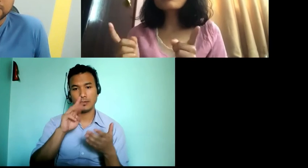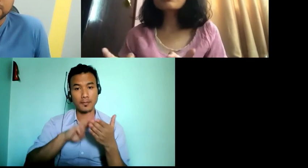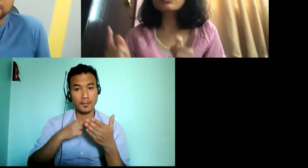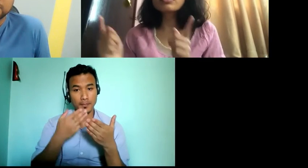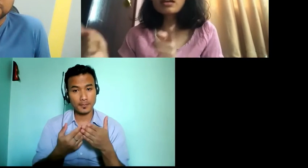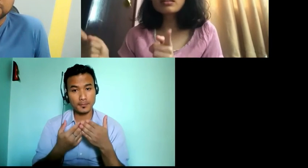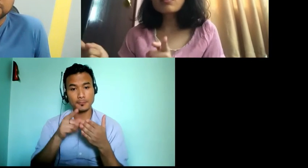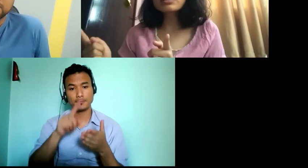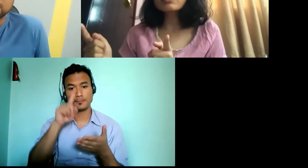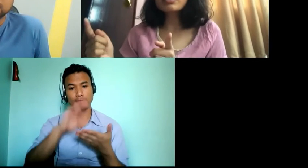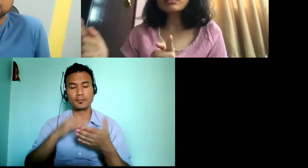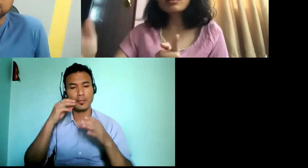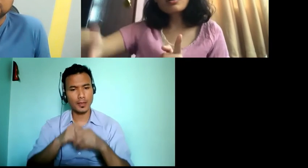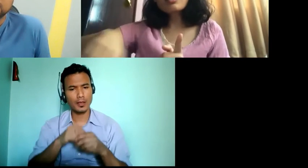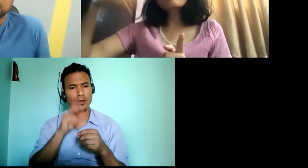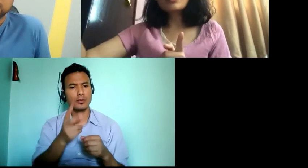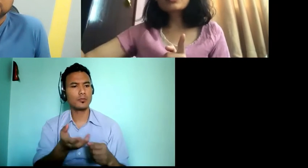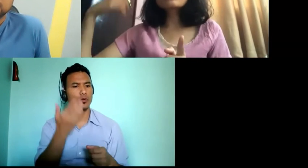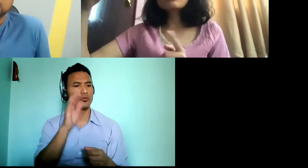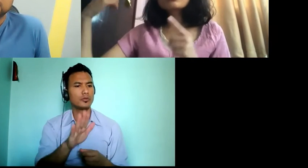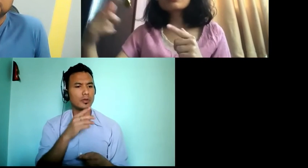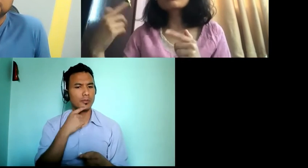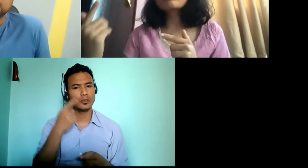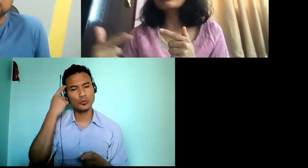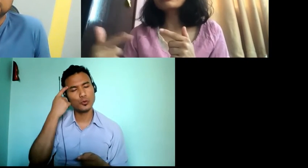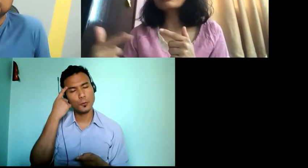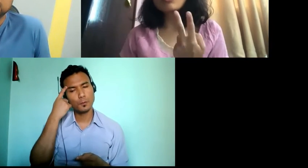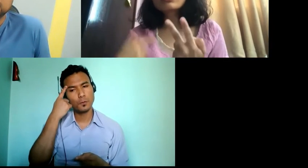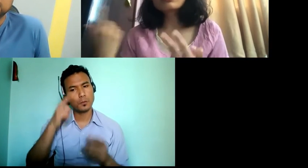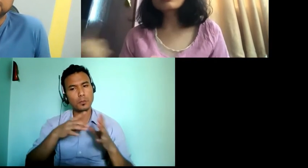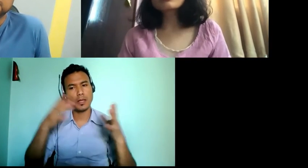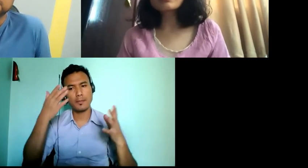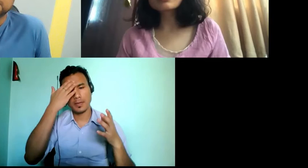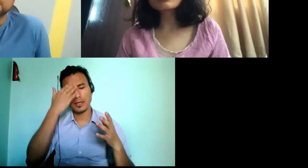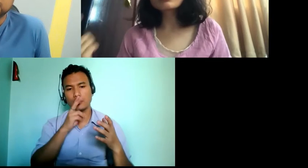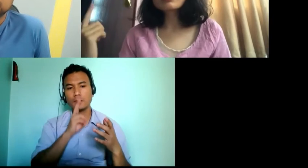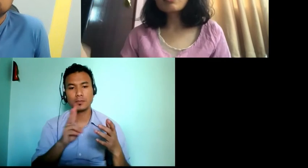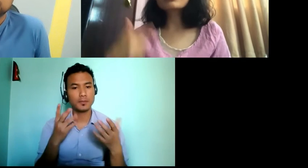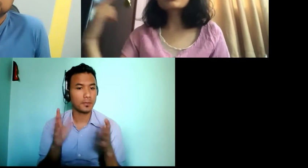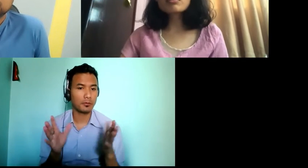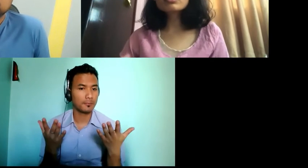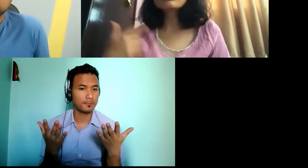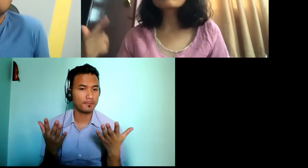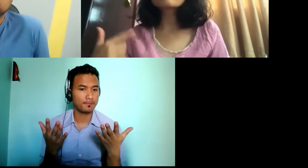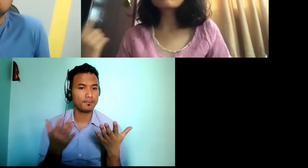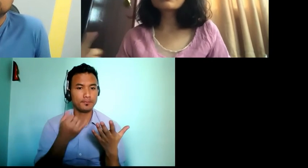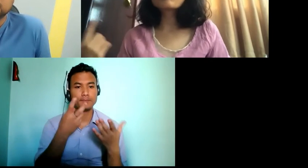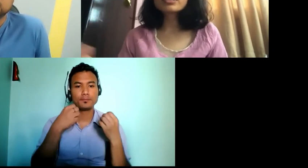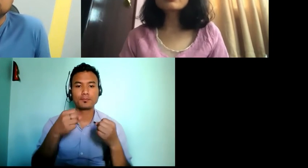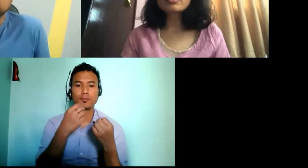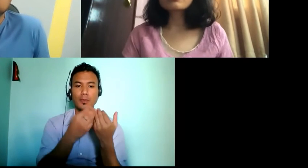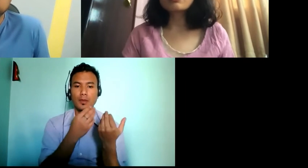मन्थमा हुन्छ नि यो 1 मन्थभित्र यति बढ्छ भन्ने त सोचौँ न, यो पेन्डेमिक भएको त 2 इयर्स भइसक्यो होइन, भनेपछि कति युजर्सहरू